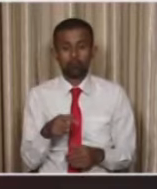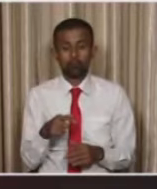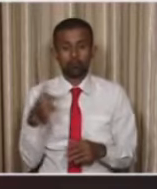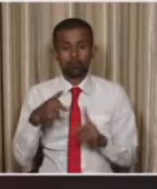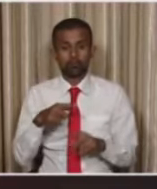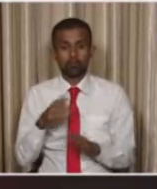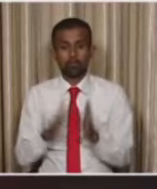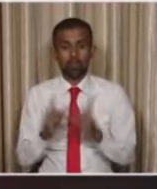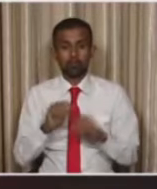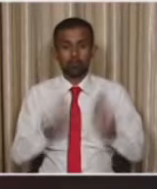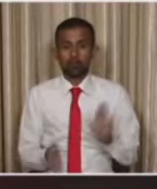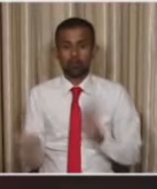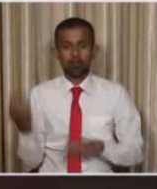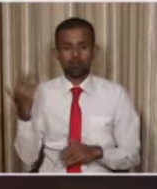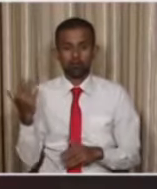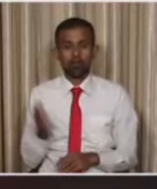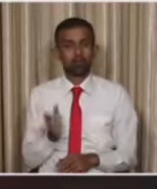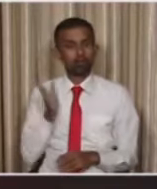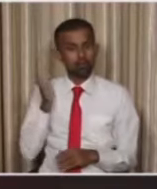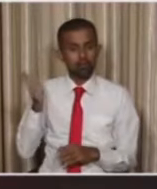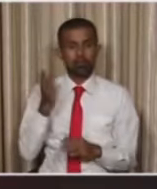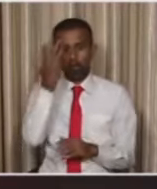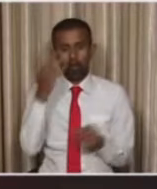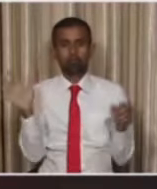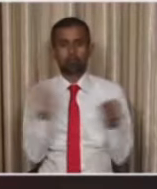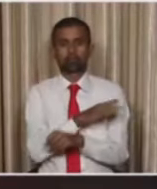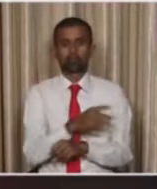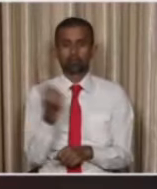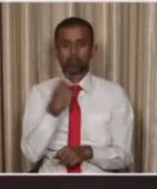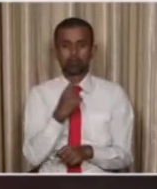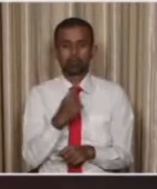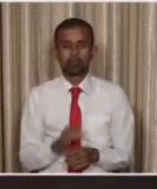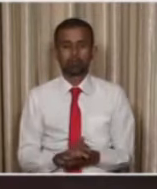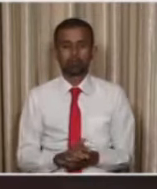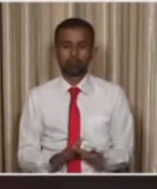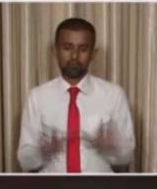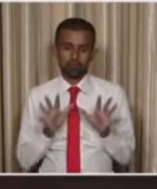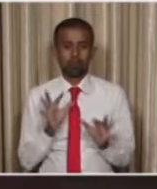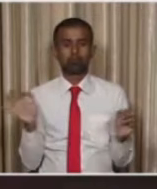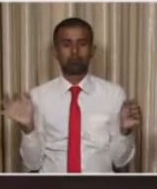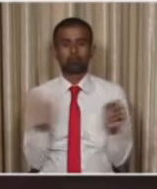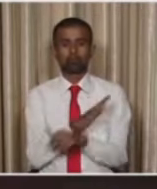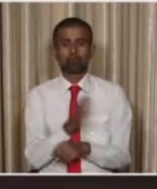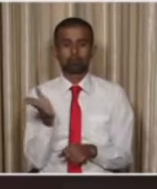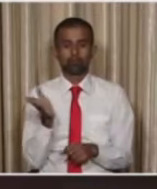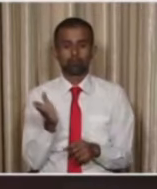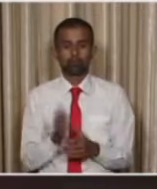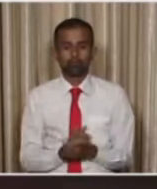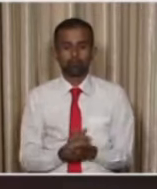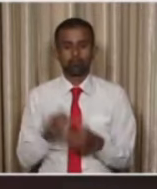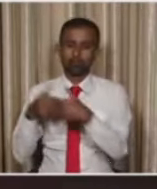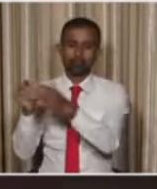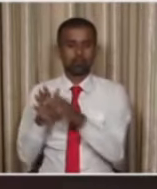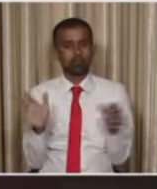මේ ඇමතිකම දාලා ගිය එක කියන ඌලු සාලෙන් ස්වයං පෝෂණය කරේ. ඒක මාර ස්වයං පෝෂණය කරilla. ඒගොල්ලෝ ස්වයං පෝෂණය